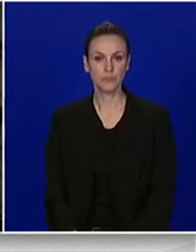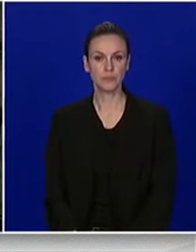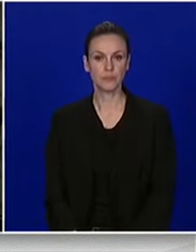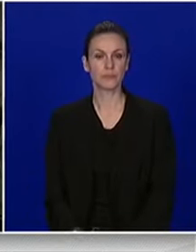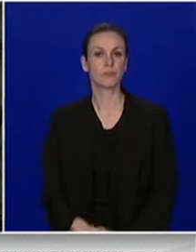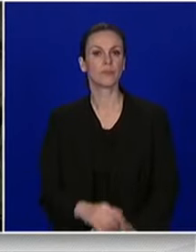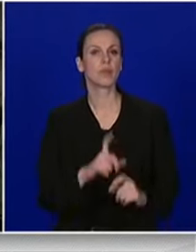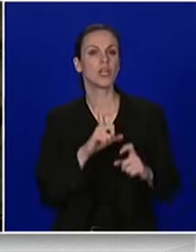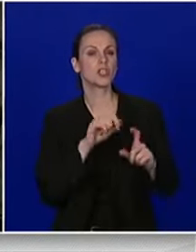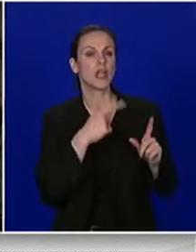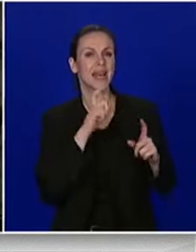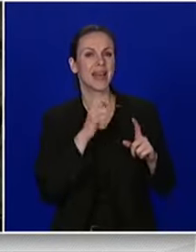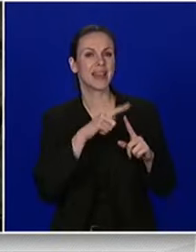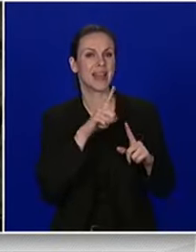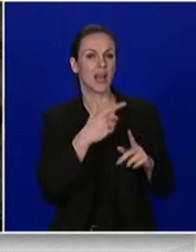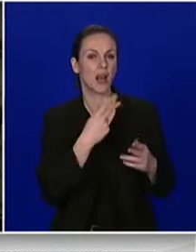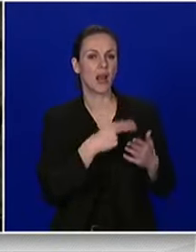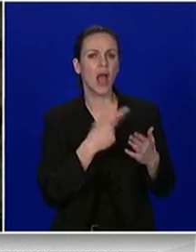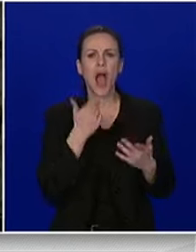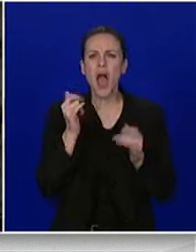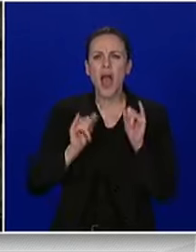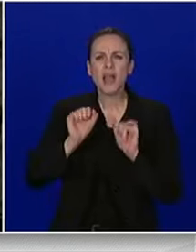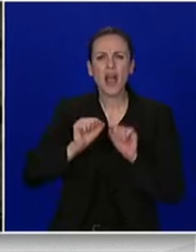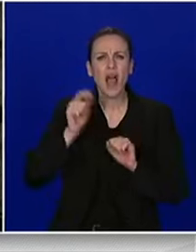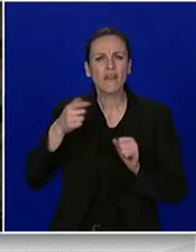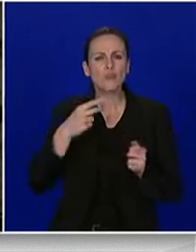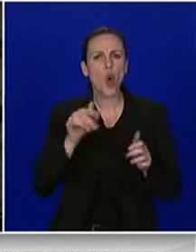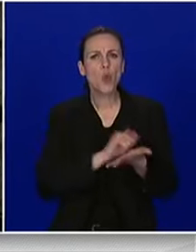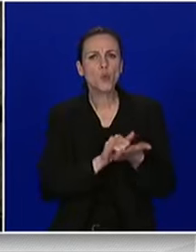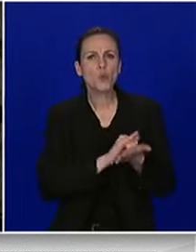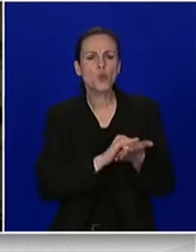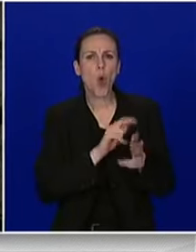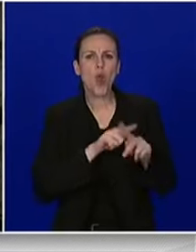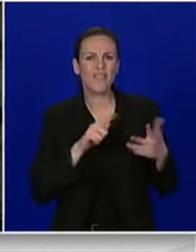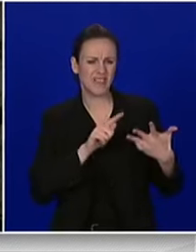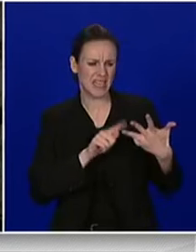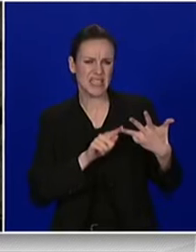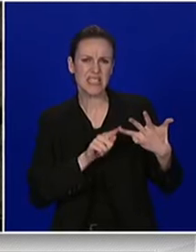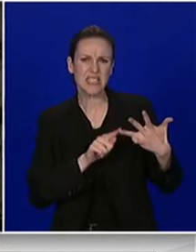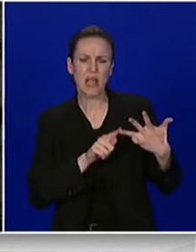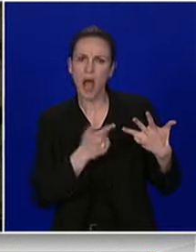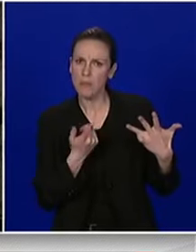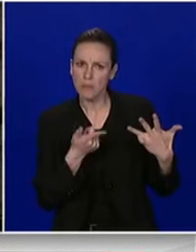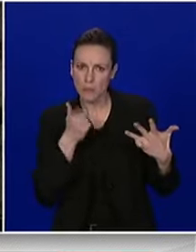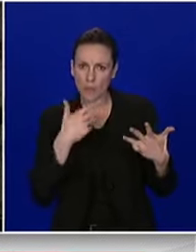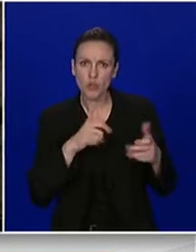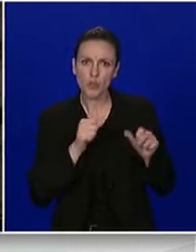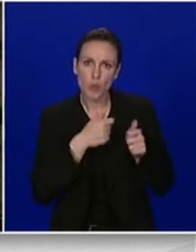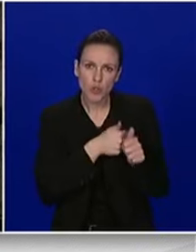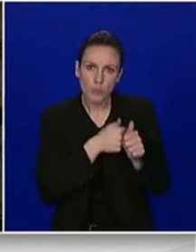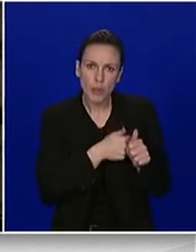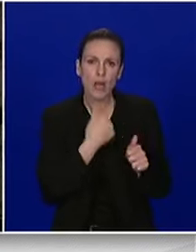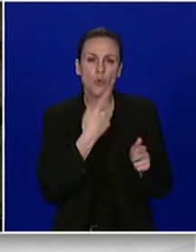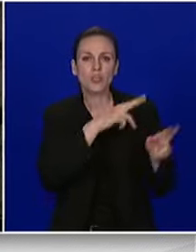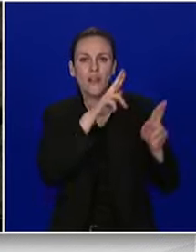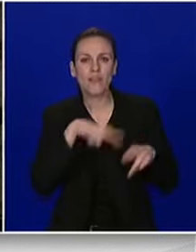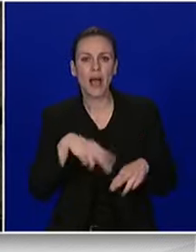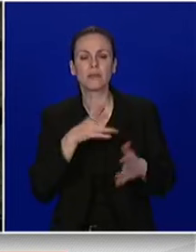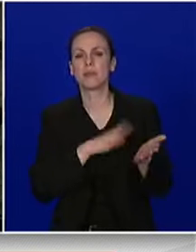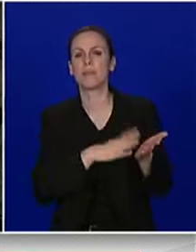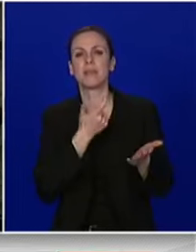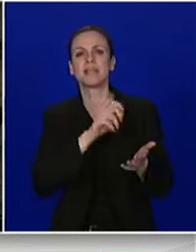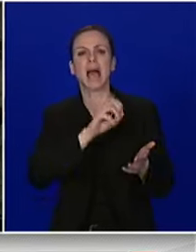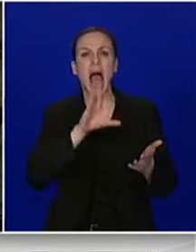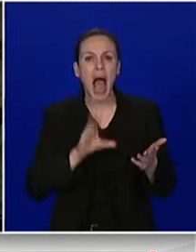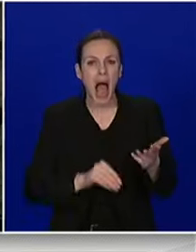Leona Šiljeg, RTL, kakav je to njujorški soj, po čemu se razlikuje i zanima me hoće li se posebno pratiti oni koji se vrate s putovanja primjerice iz